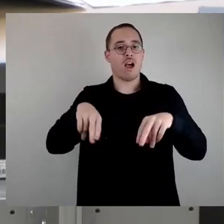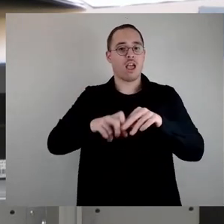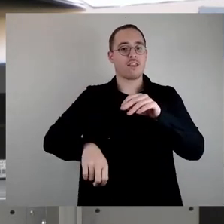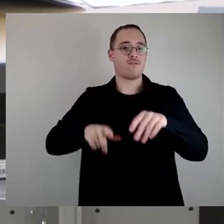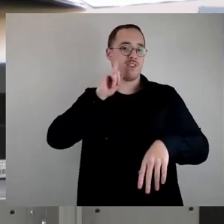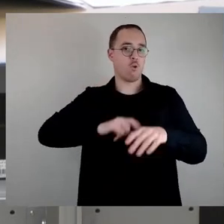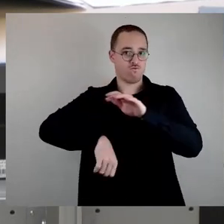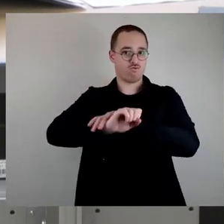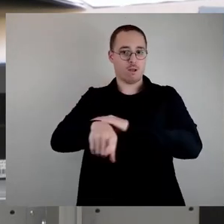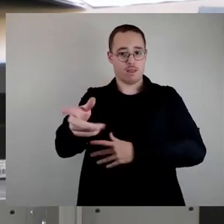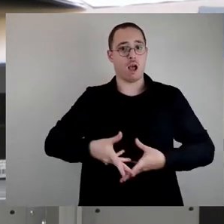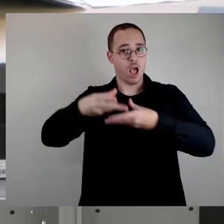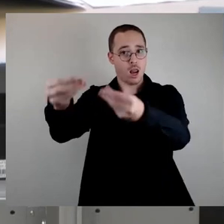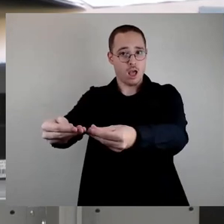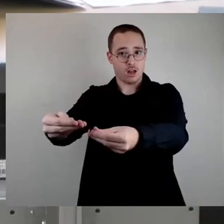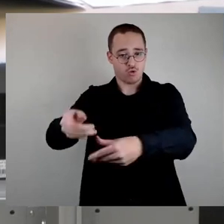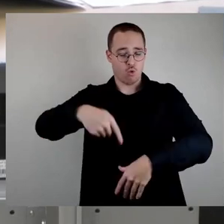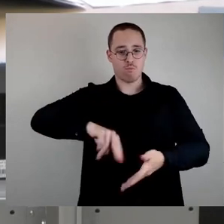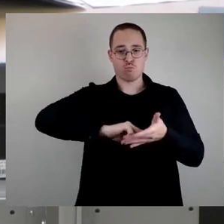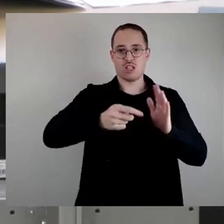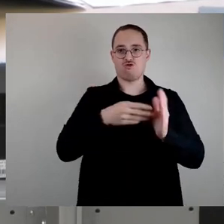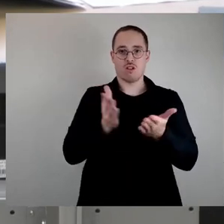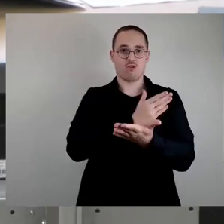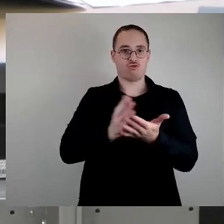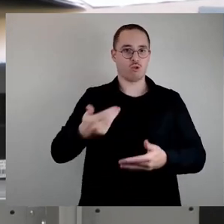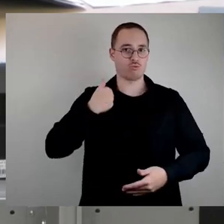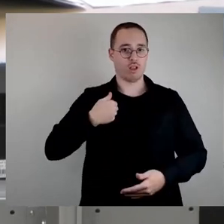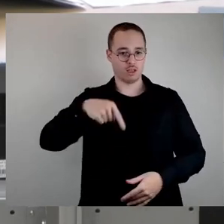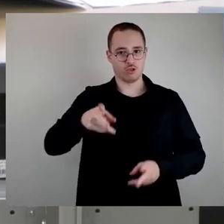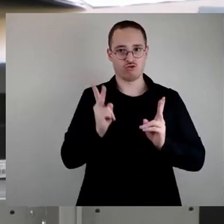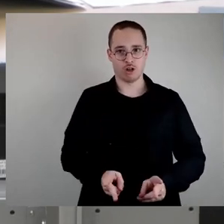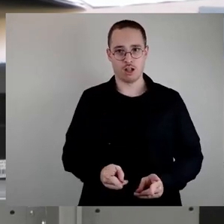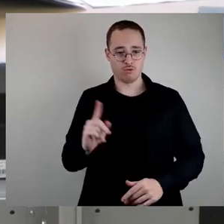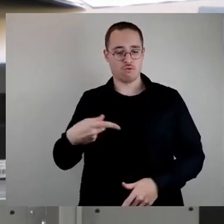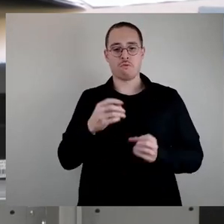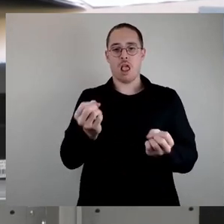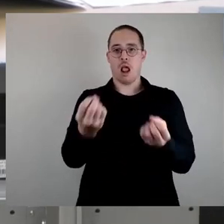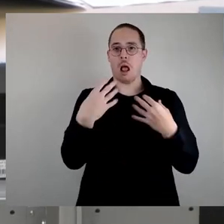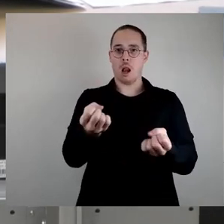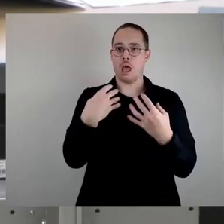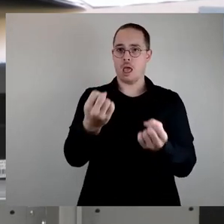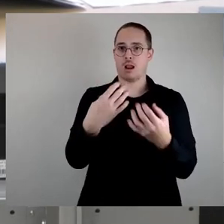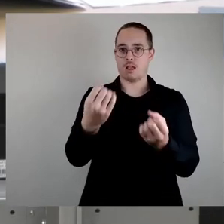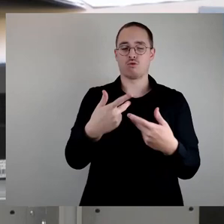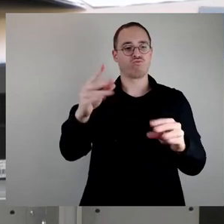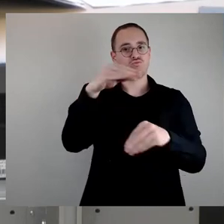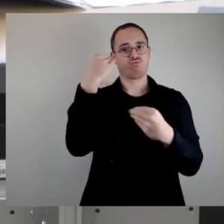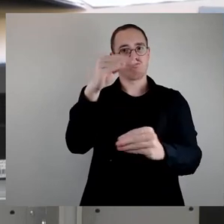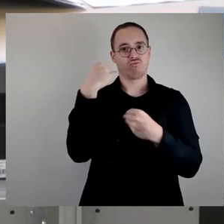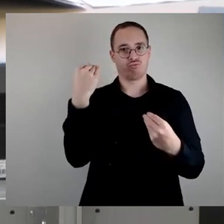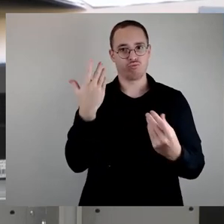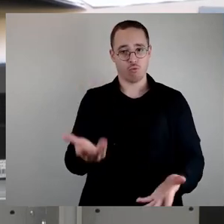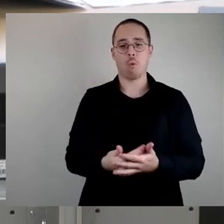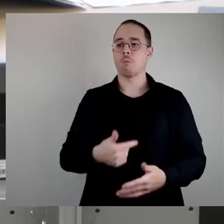politischen Entscheidungsträger der Stadt, und hat uns was erklärt, hat uns aufgeklärt. Und wir haben, glaube ich, alle miteinander sehr, sehr viel